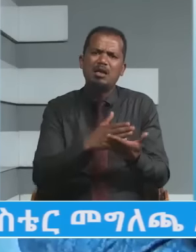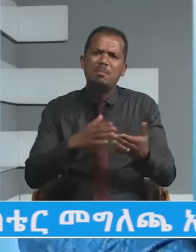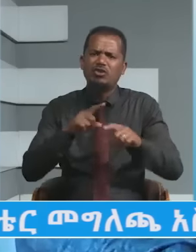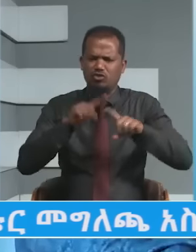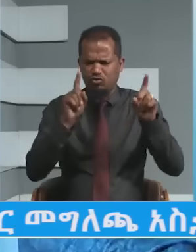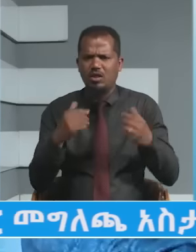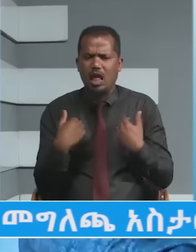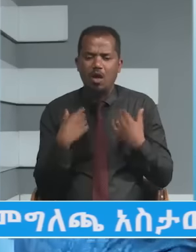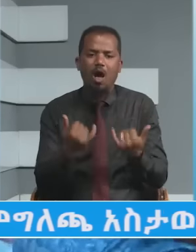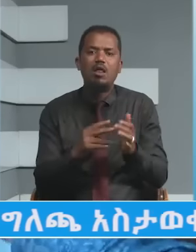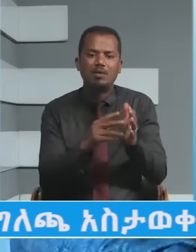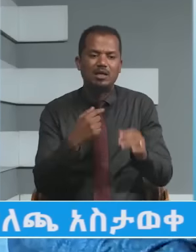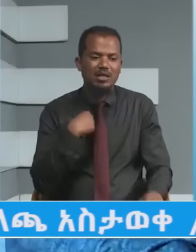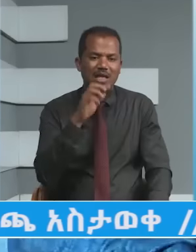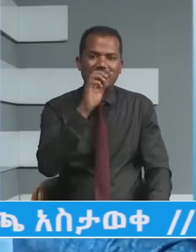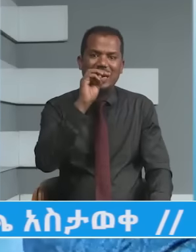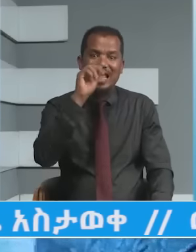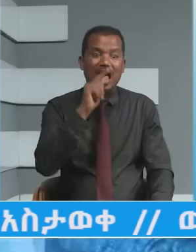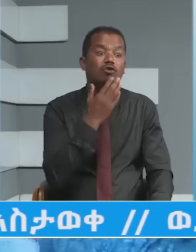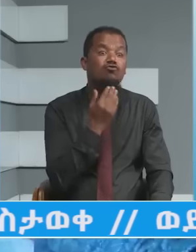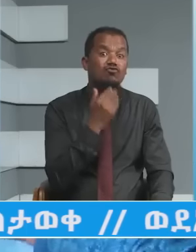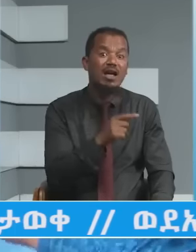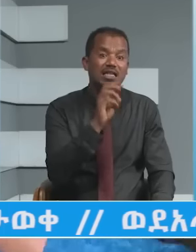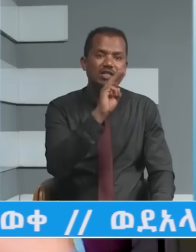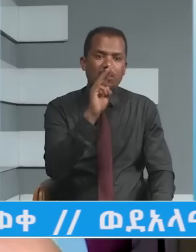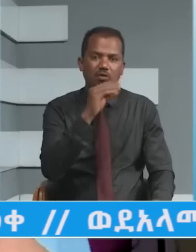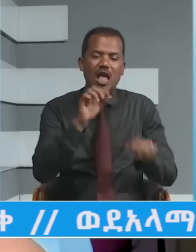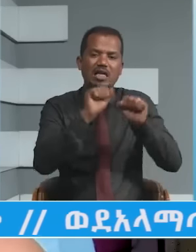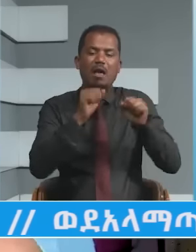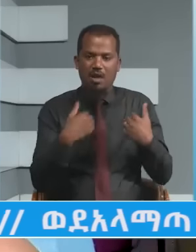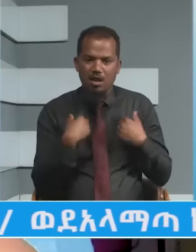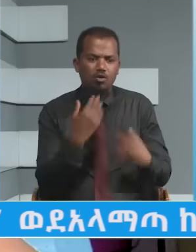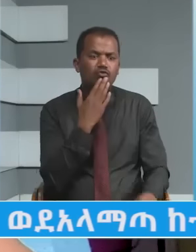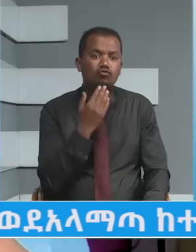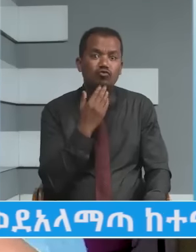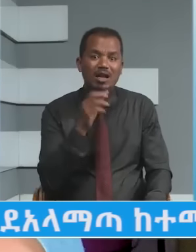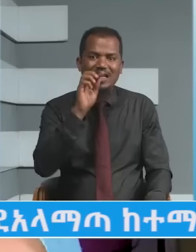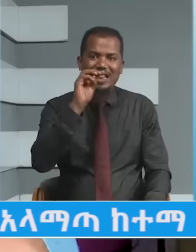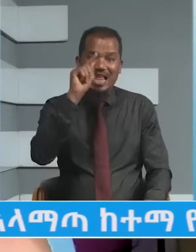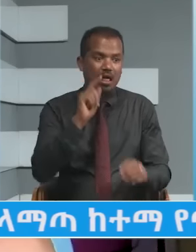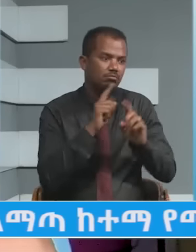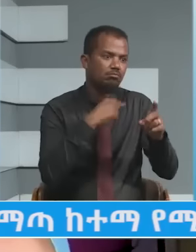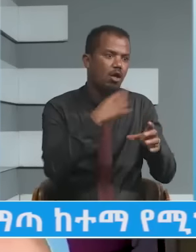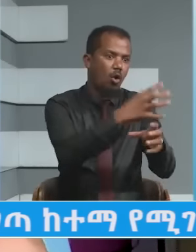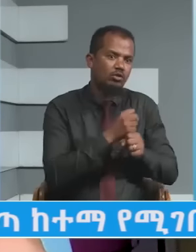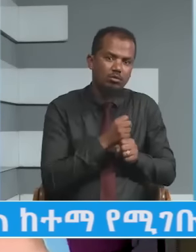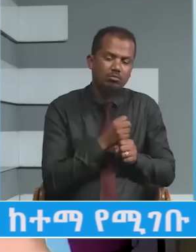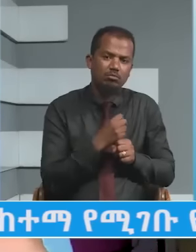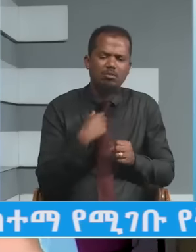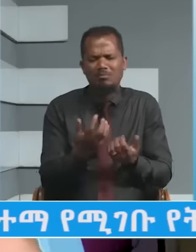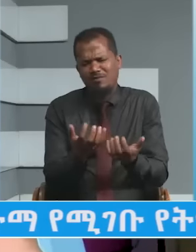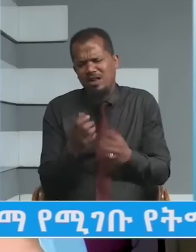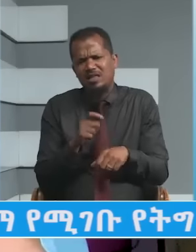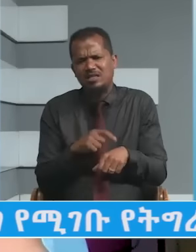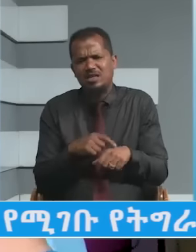በግማሽ ነው ልዩነት ያለው። አሁን ለምሳሌ እኛ ቀጠና ስኳር ሰኞና ቅዳሜ አለን። ስኳራችንን በቀጠናችን ከወሰድን በኋላ